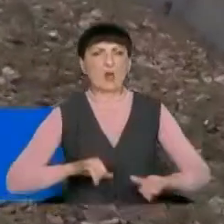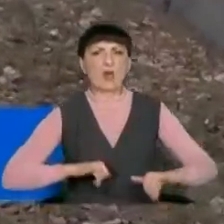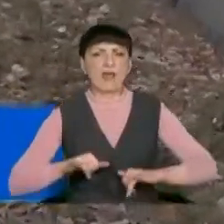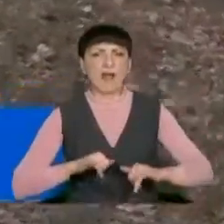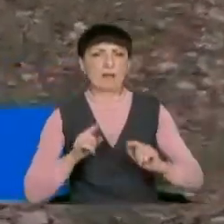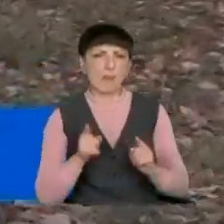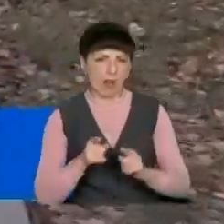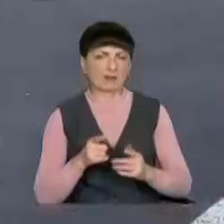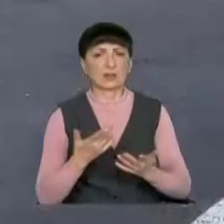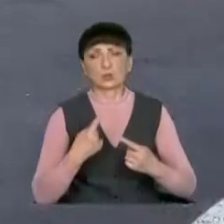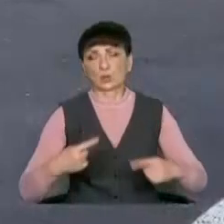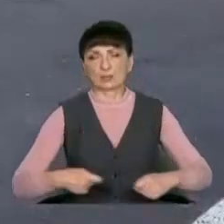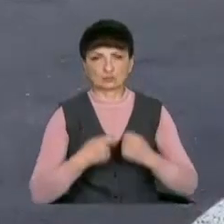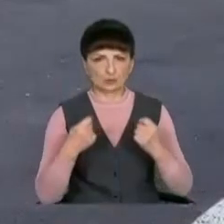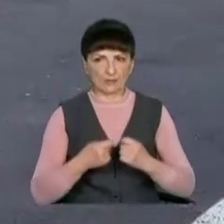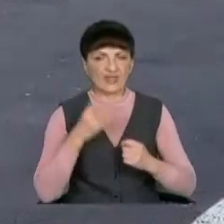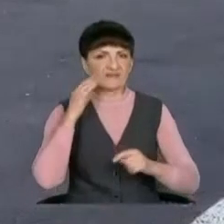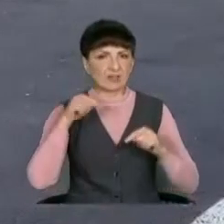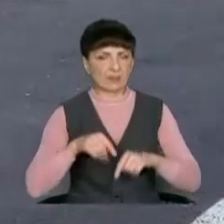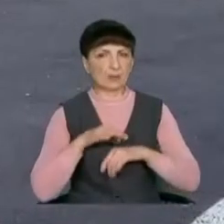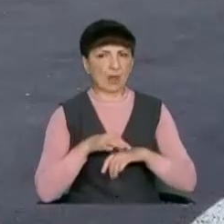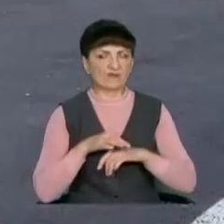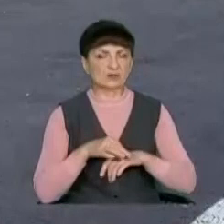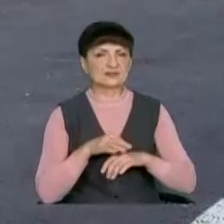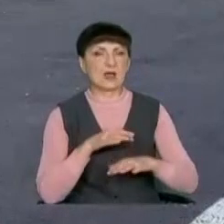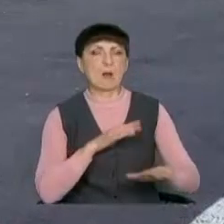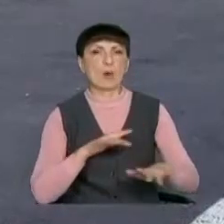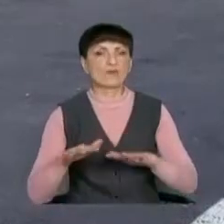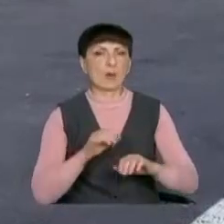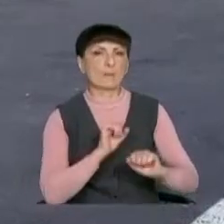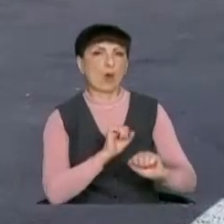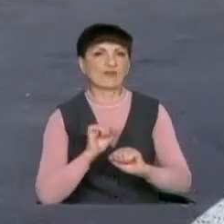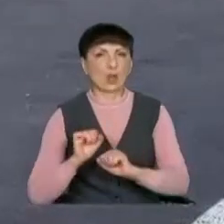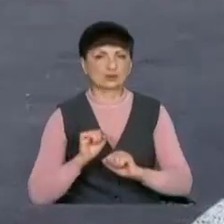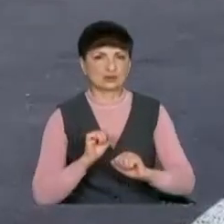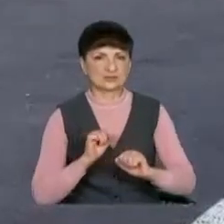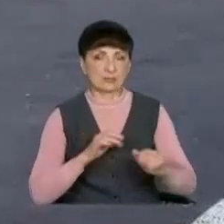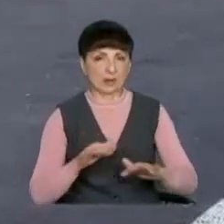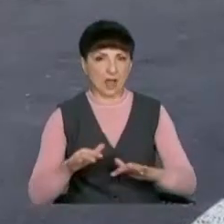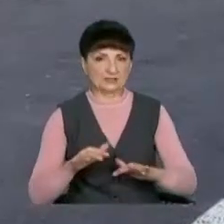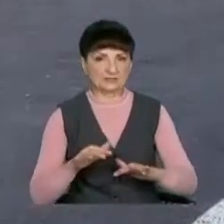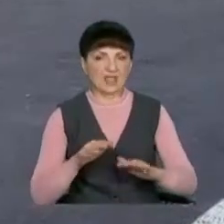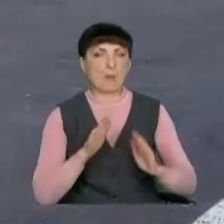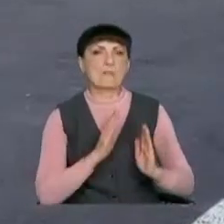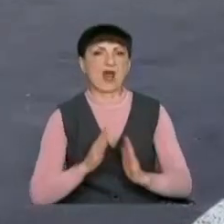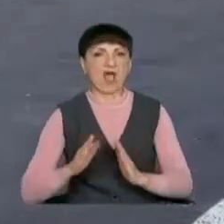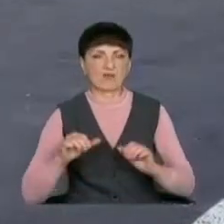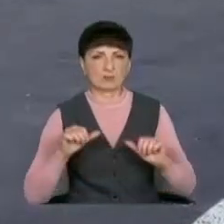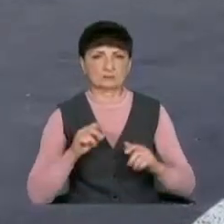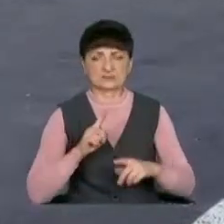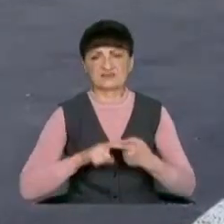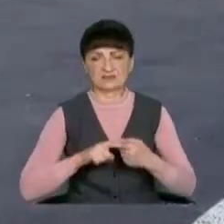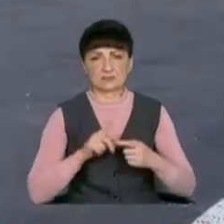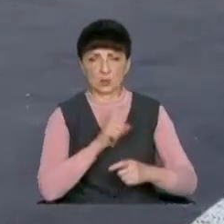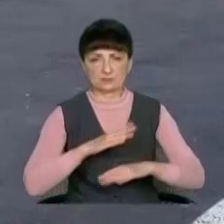и другие нарушения. В Алматы проводятся оперативные профилактические мероприятия ОПМ «Правопорядок», направленные на